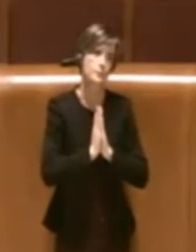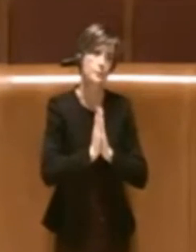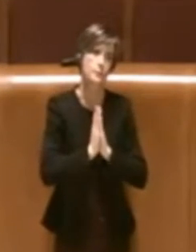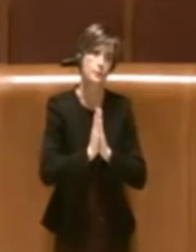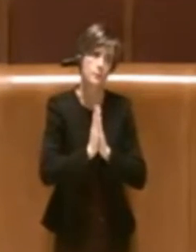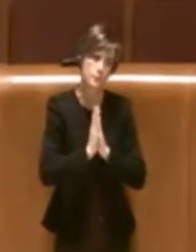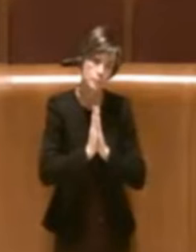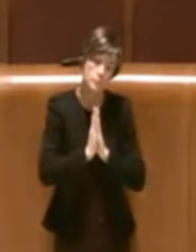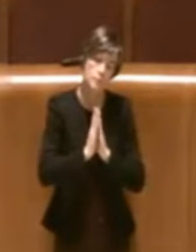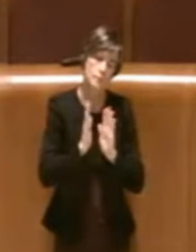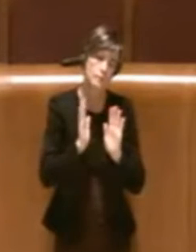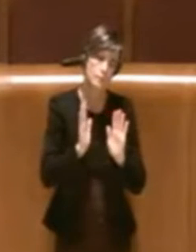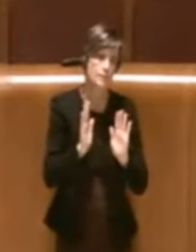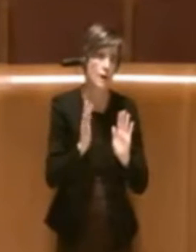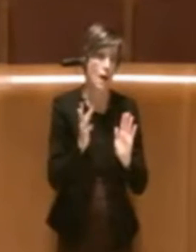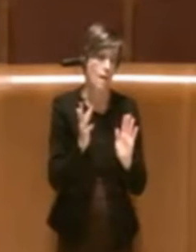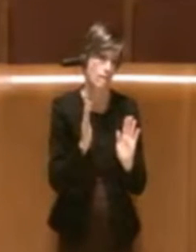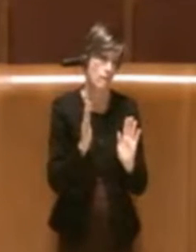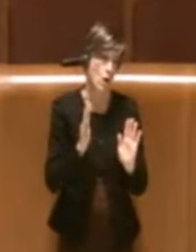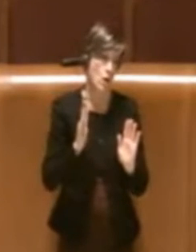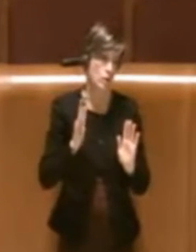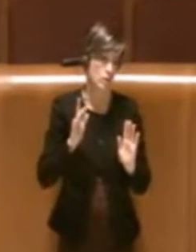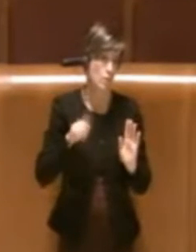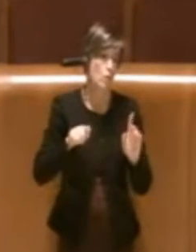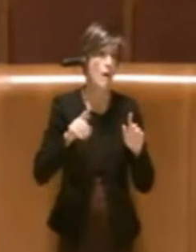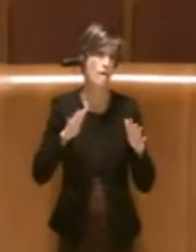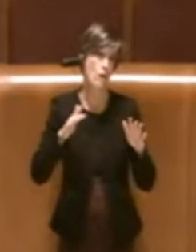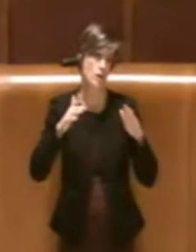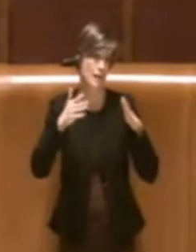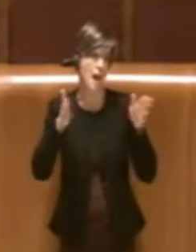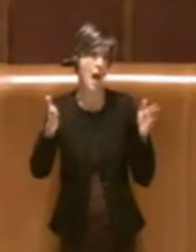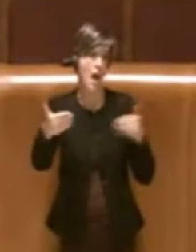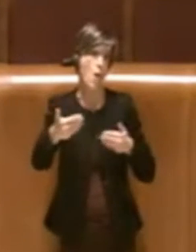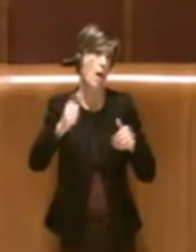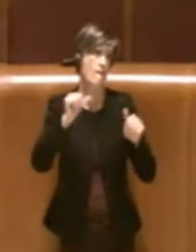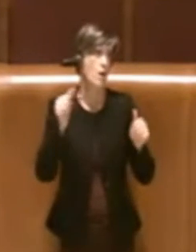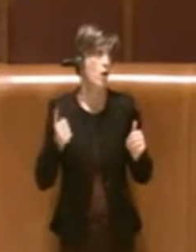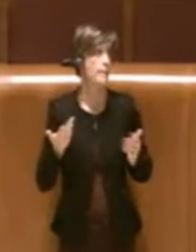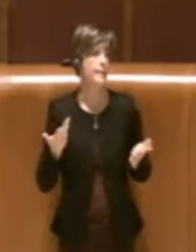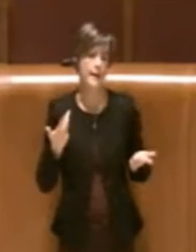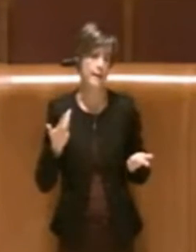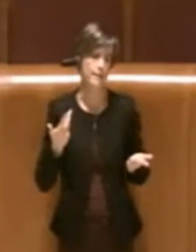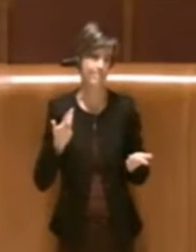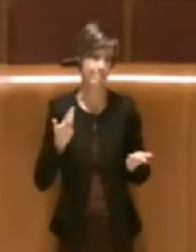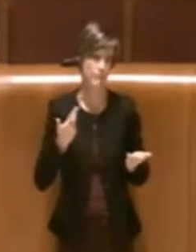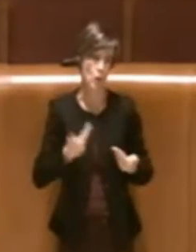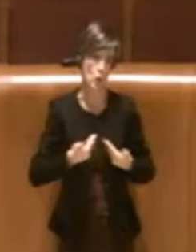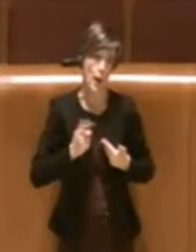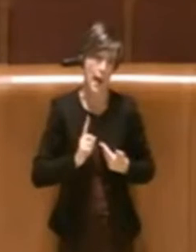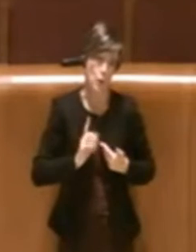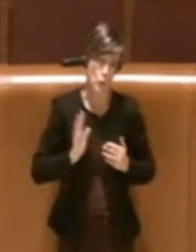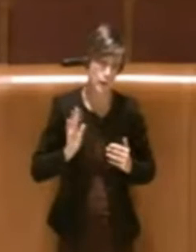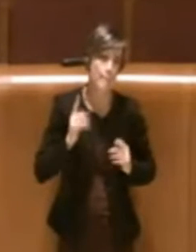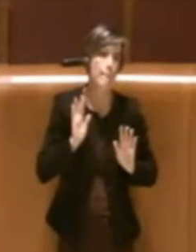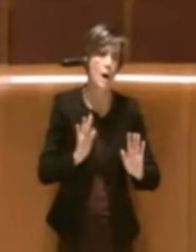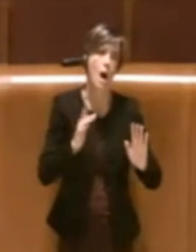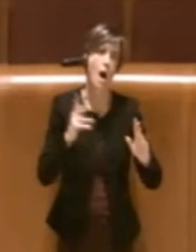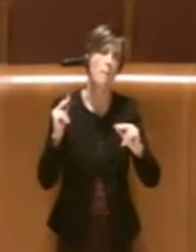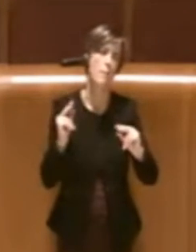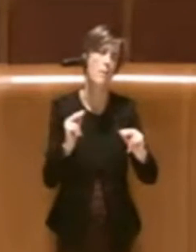probabilmente anche la conformazione dell'aula non è ottimale, però si sente un